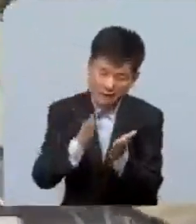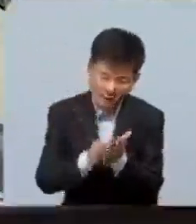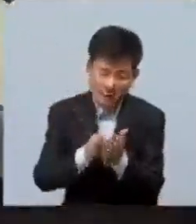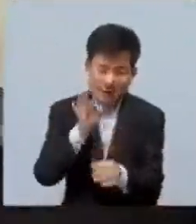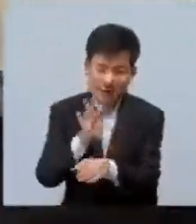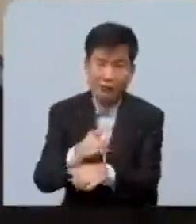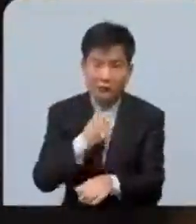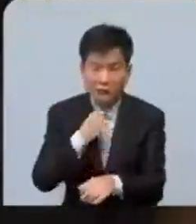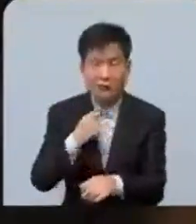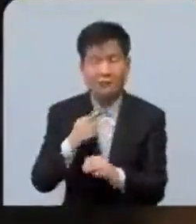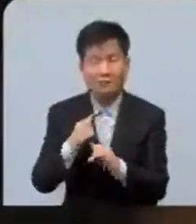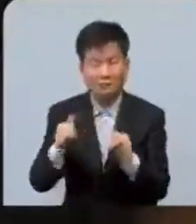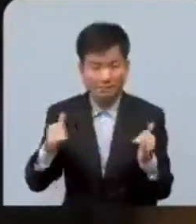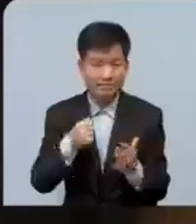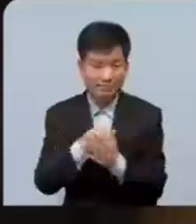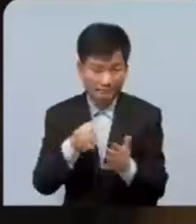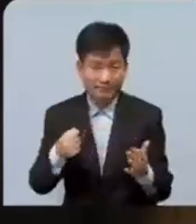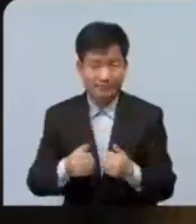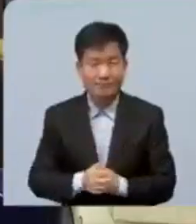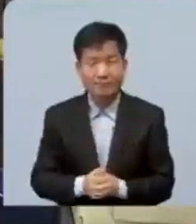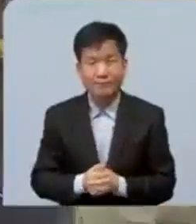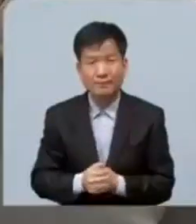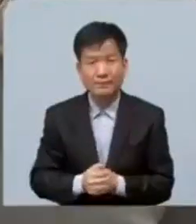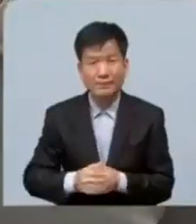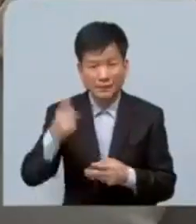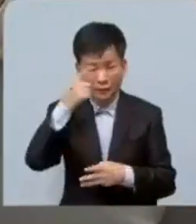아끼고자 하는 소비자들 때문입니다